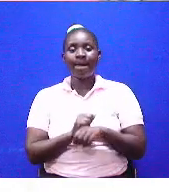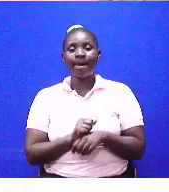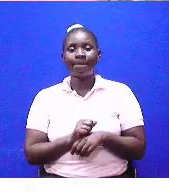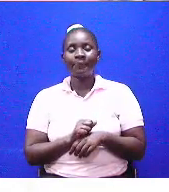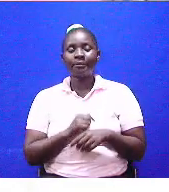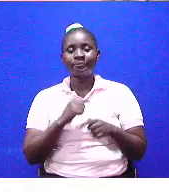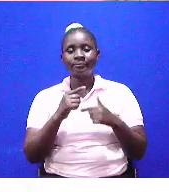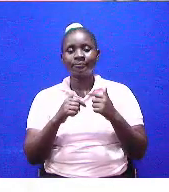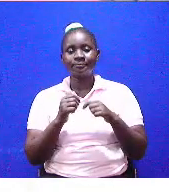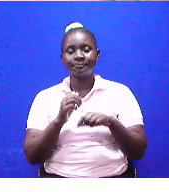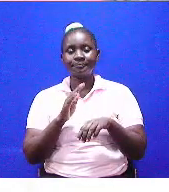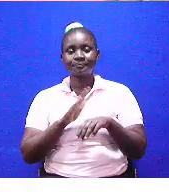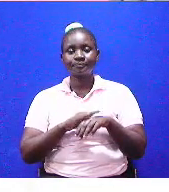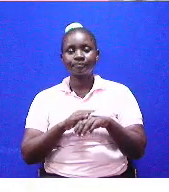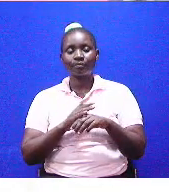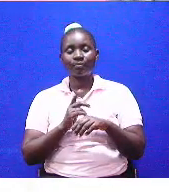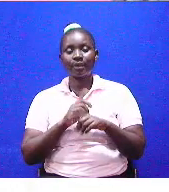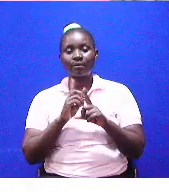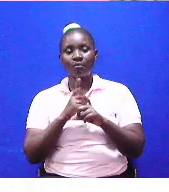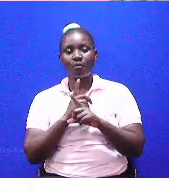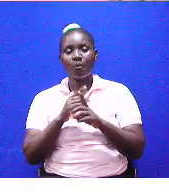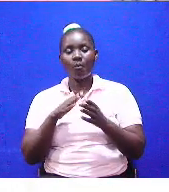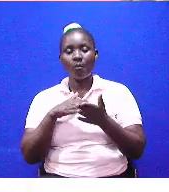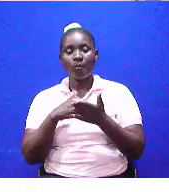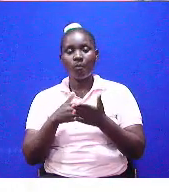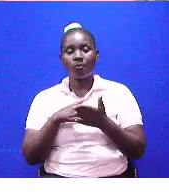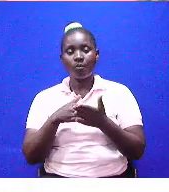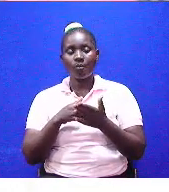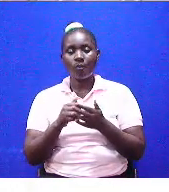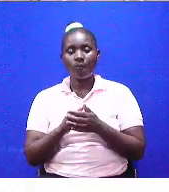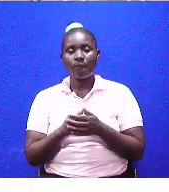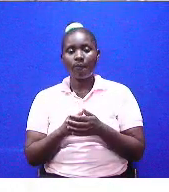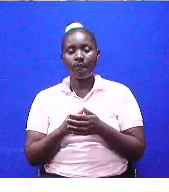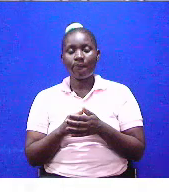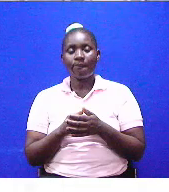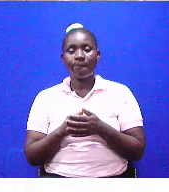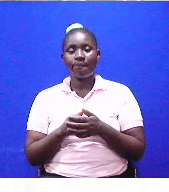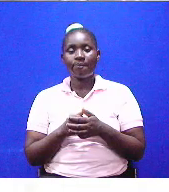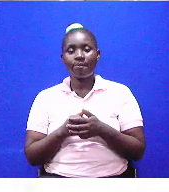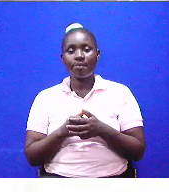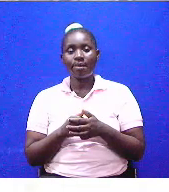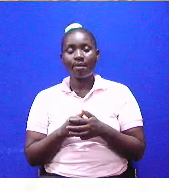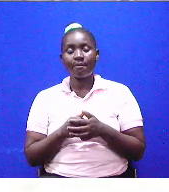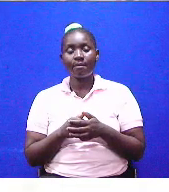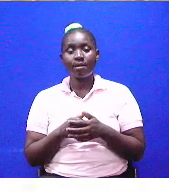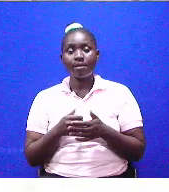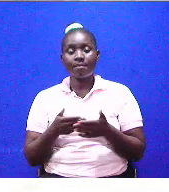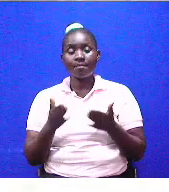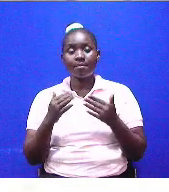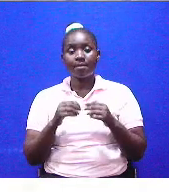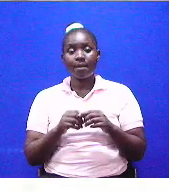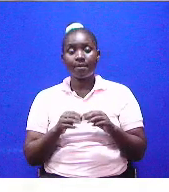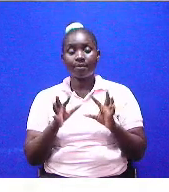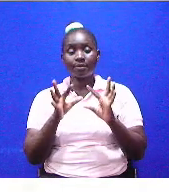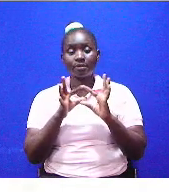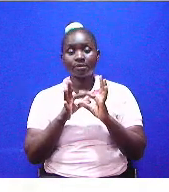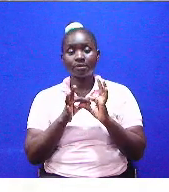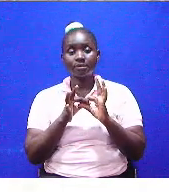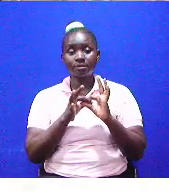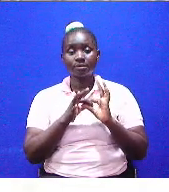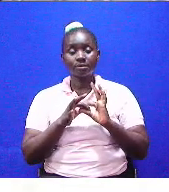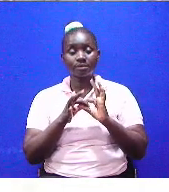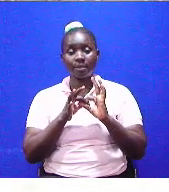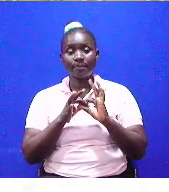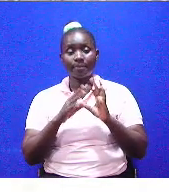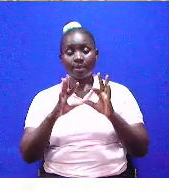katika udhaifu mbalimbali na mchungaji Lengo letu ni kuweka umoja wa